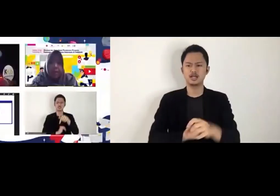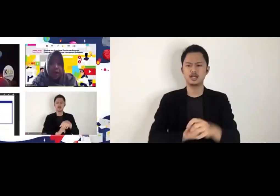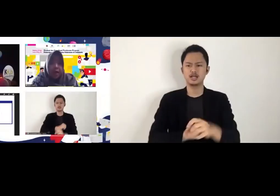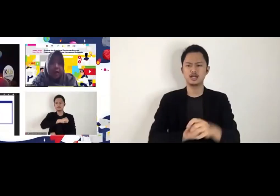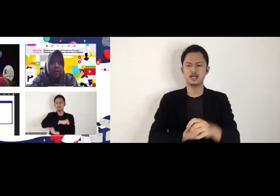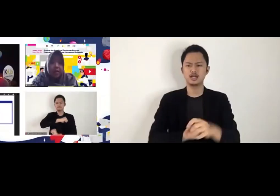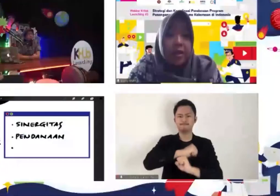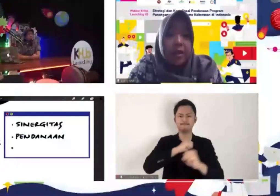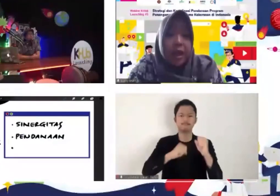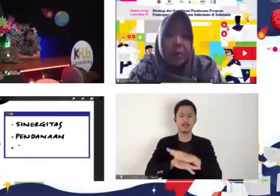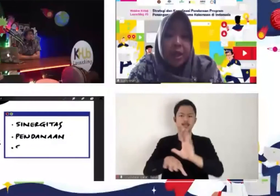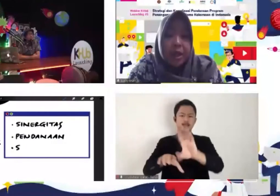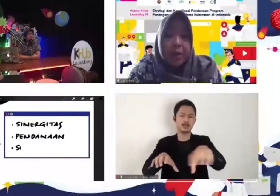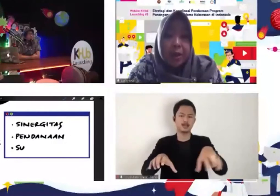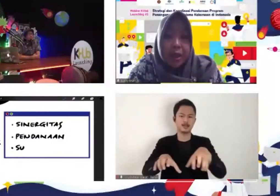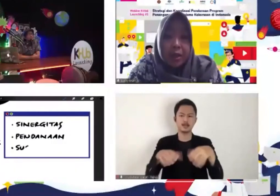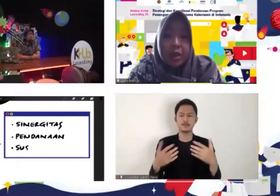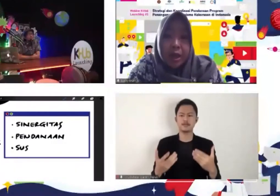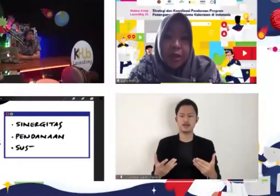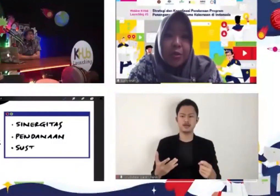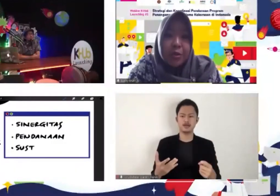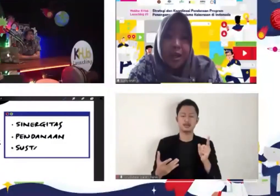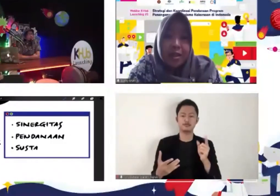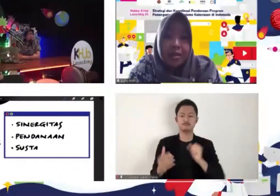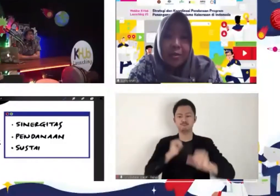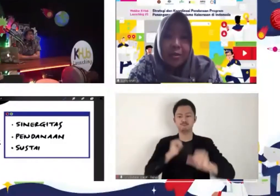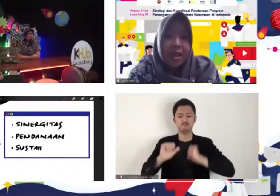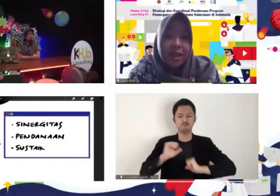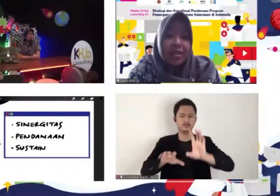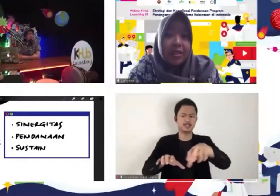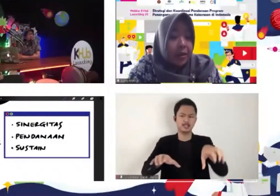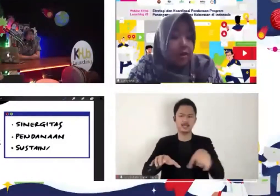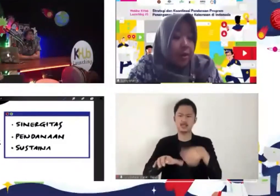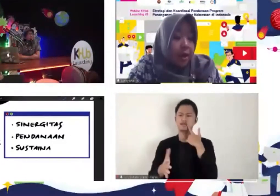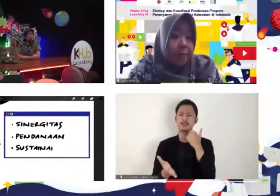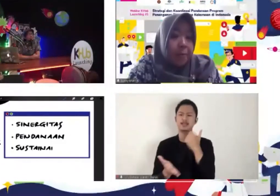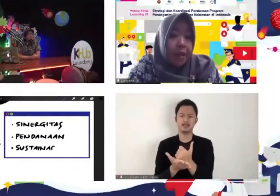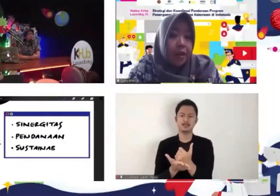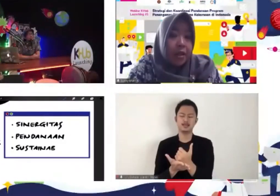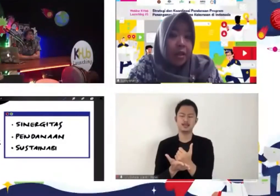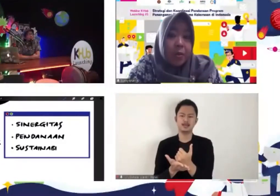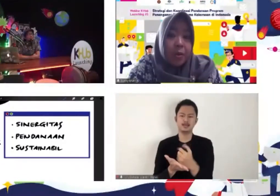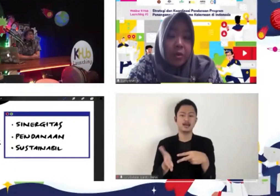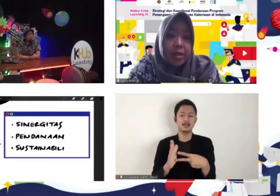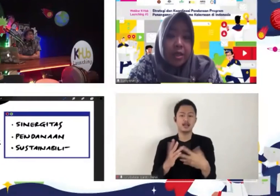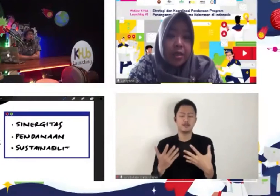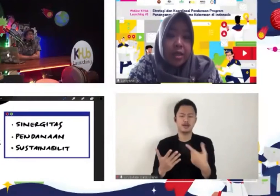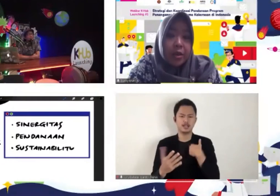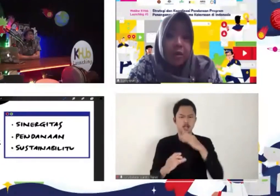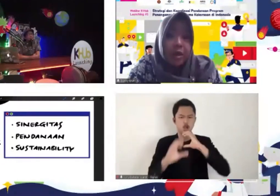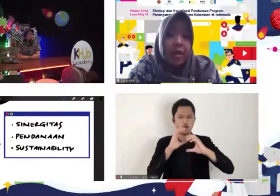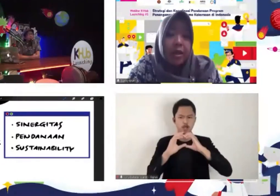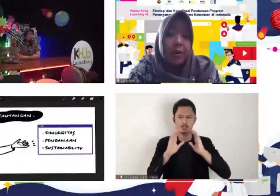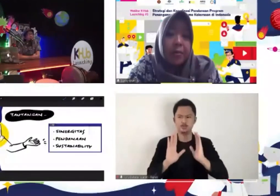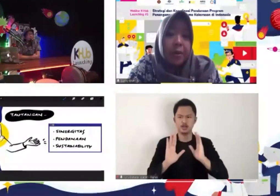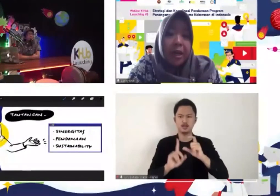implementasi di daerah karena memang ini pelibatan atau tidaknya justru sangat krusial ya maka kita sudah berkomunikasi dengan Dirjen